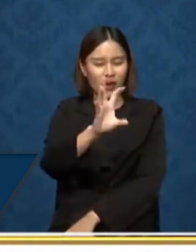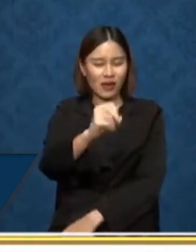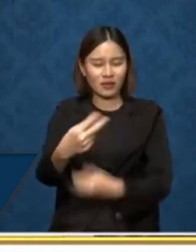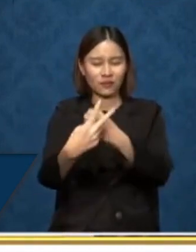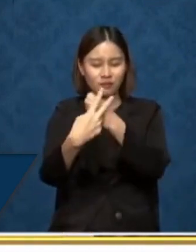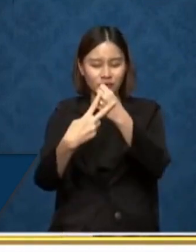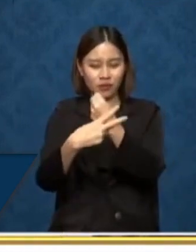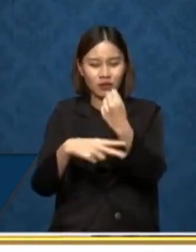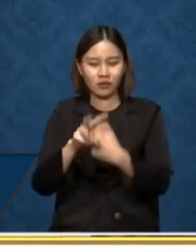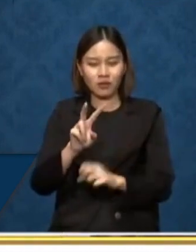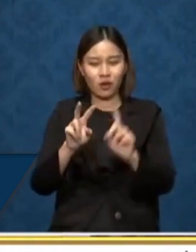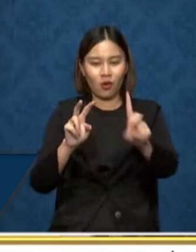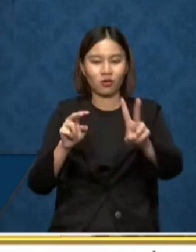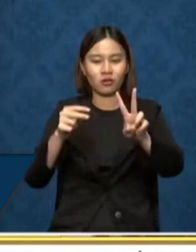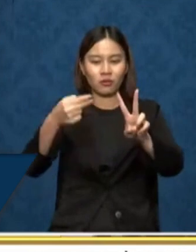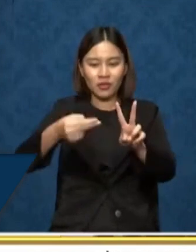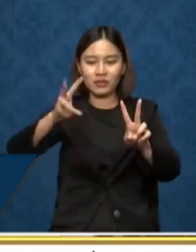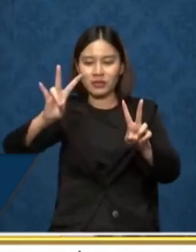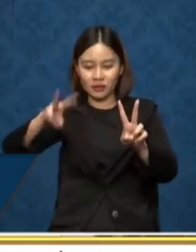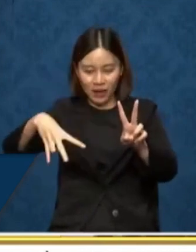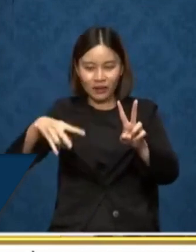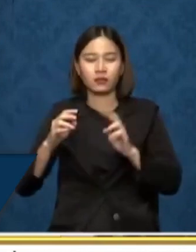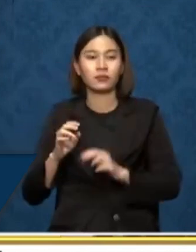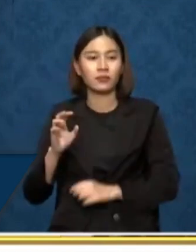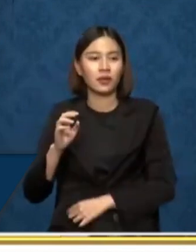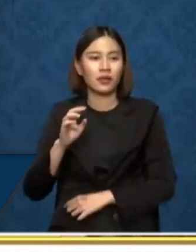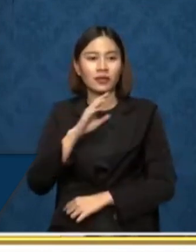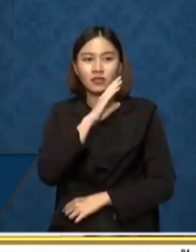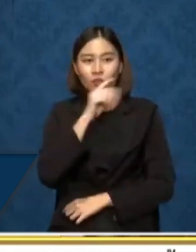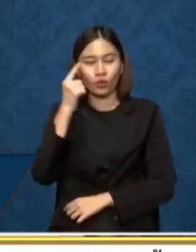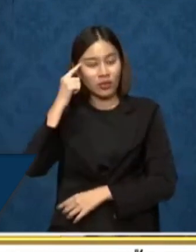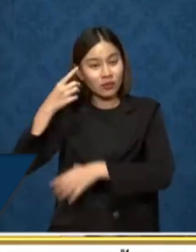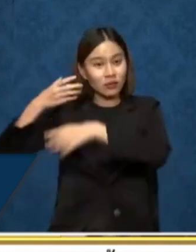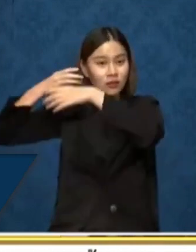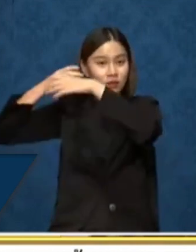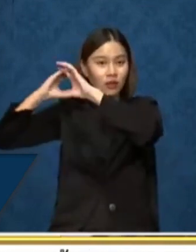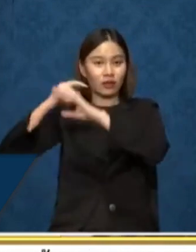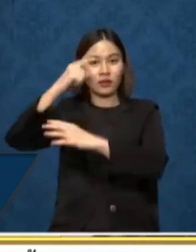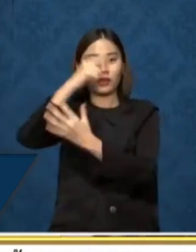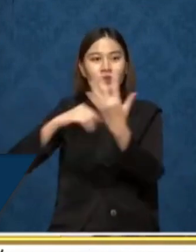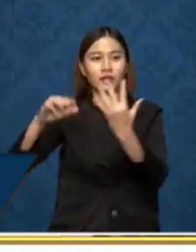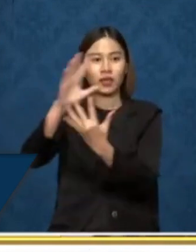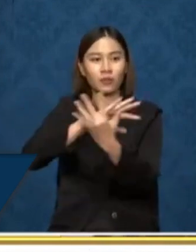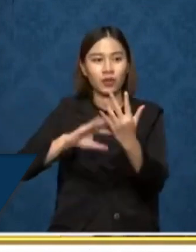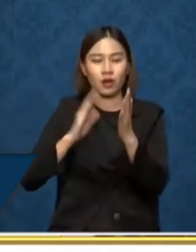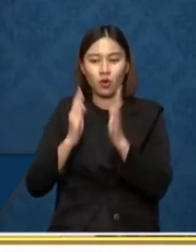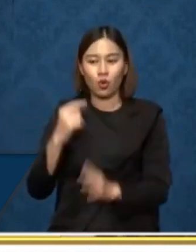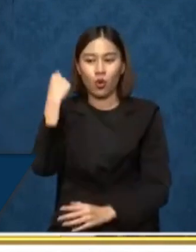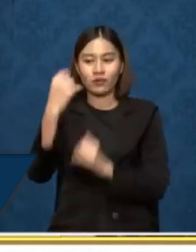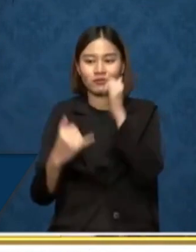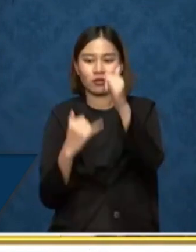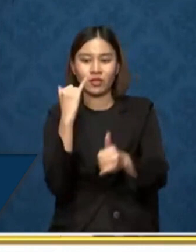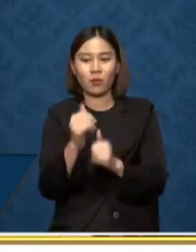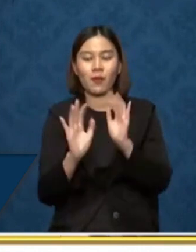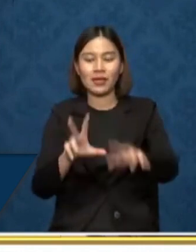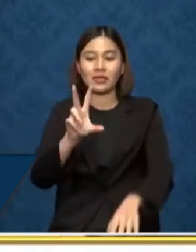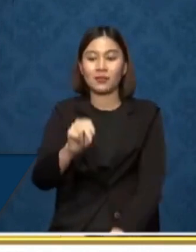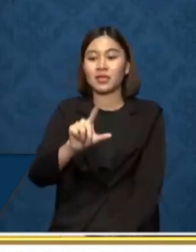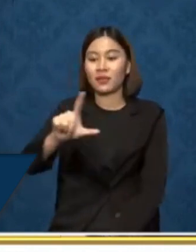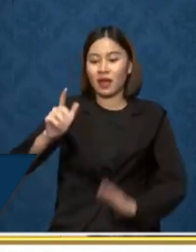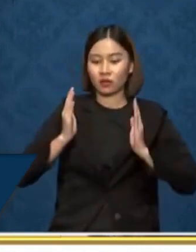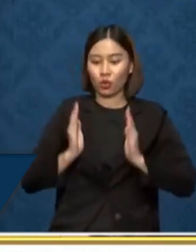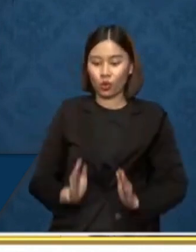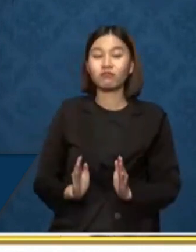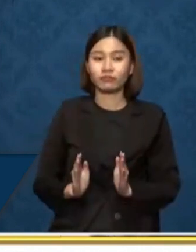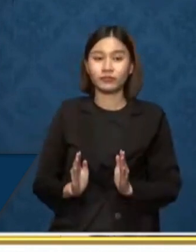27,000 บาทต่อคนนะครับผมซึ่งถ้าเราลองมาคำนวณย้อนกลับดูนะครับประเทศไทยเราอ่ะมีนักท่องเที่ยวอยู่30ล้านคนใช่ไหมครับถ้า